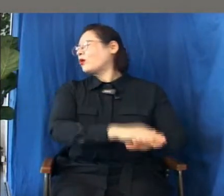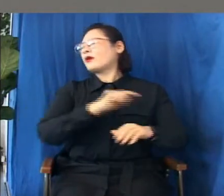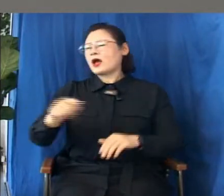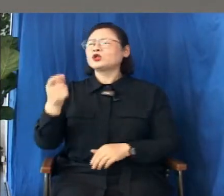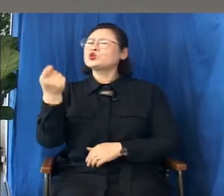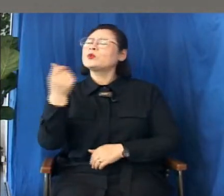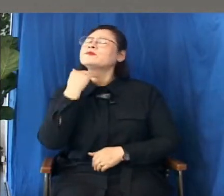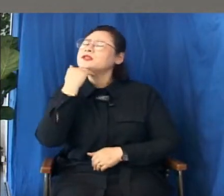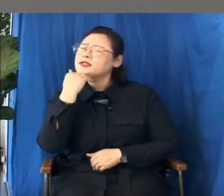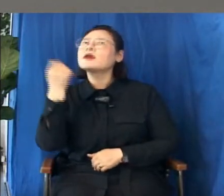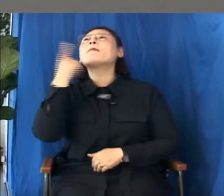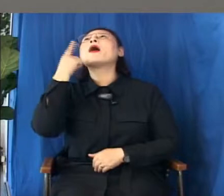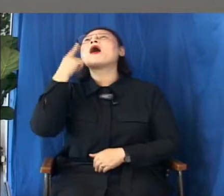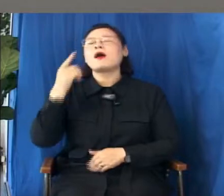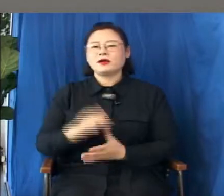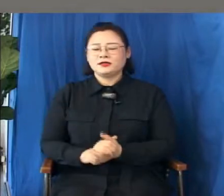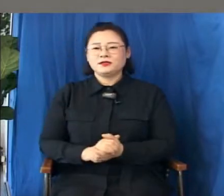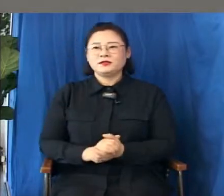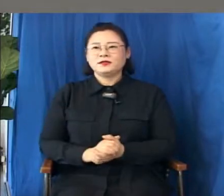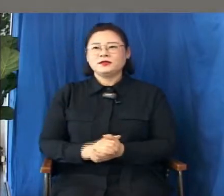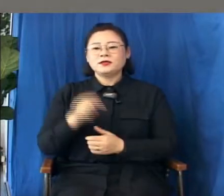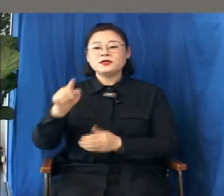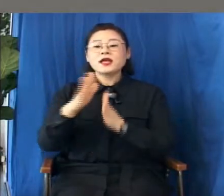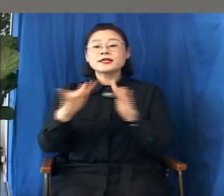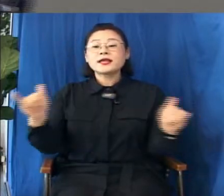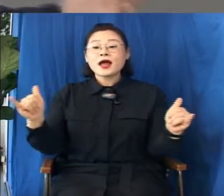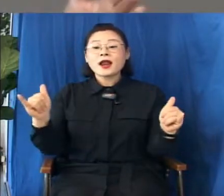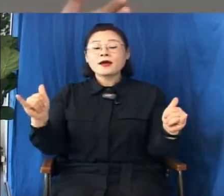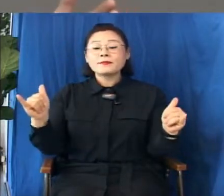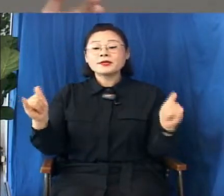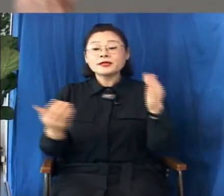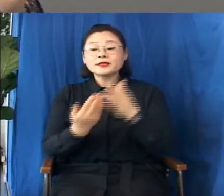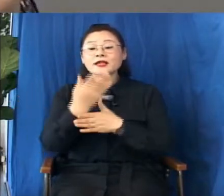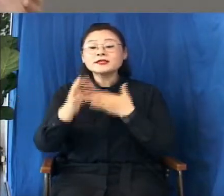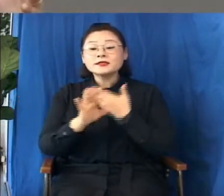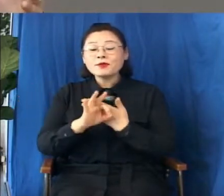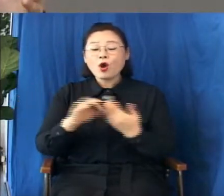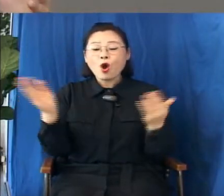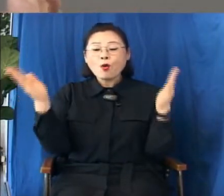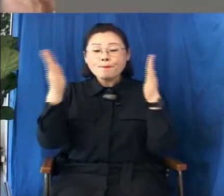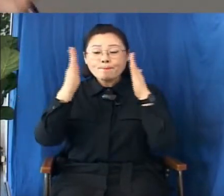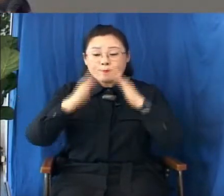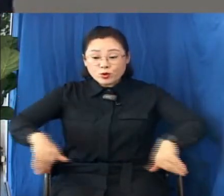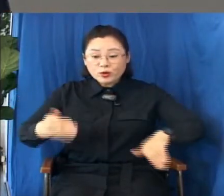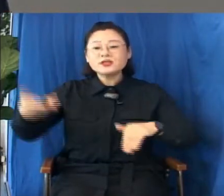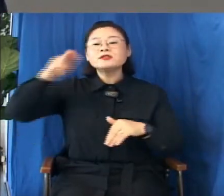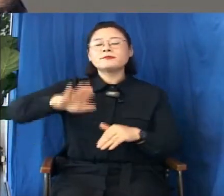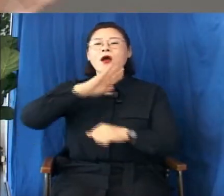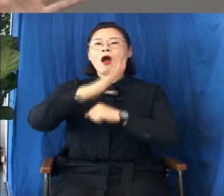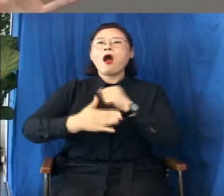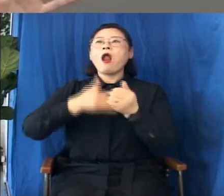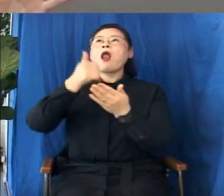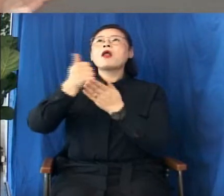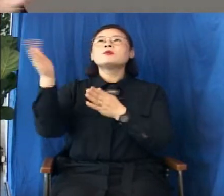더 지켜보자. 이게 사람으로 났으면 반드시 무너지지만 하나님으로부터 났으면 무너지지도 않을 뿐만 아니라